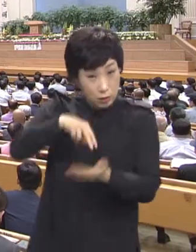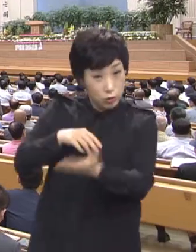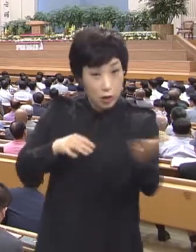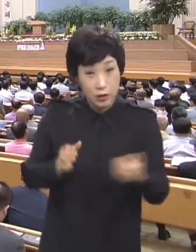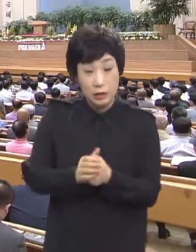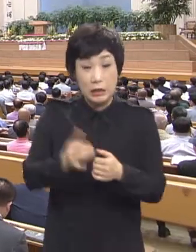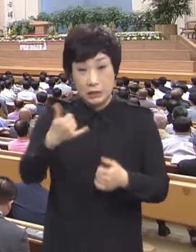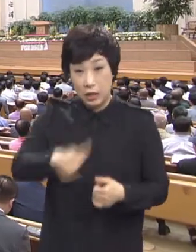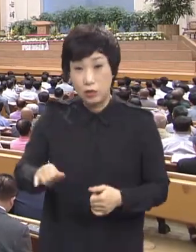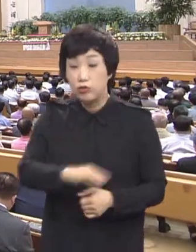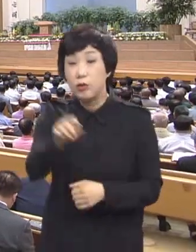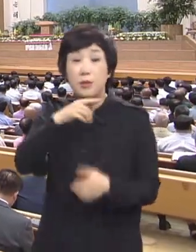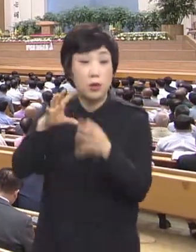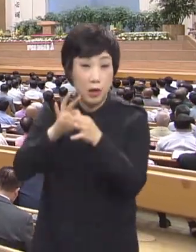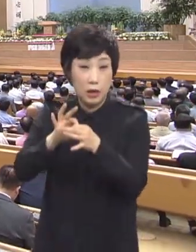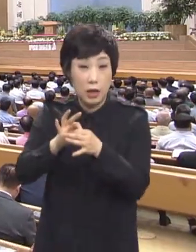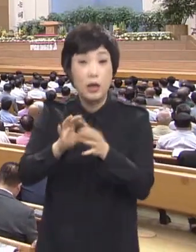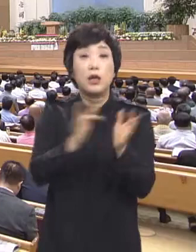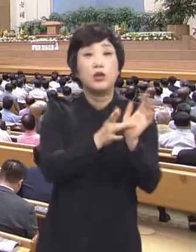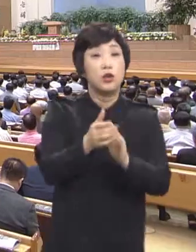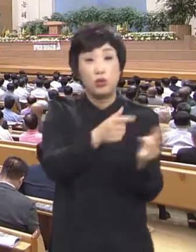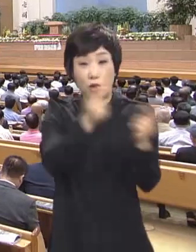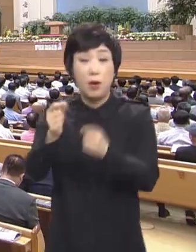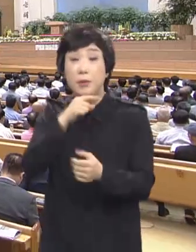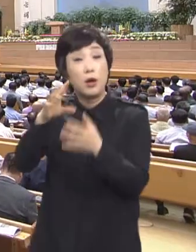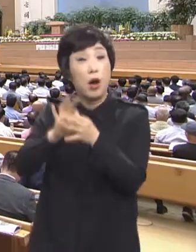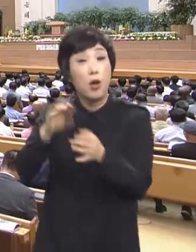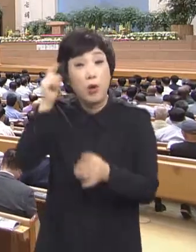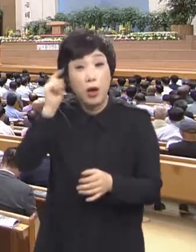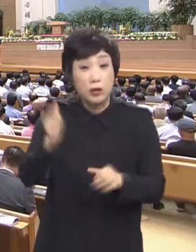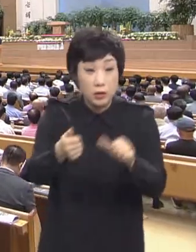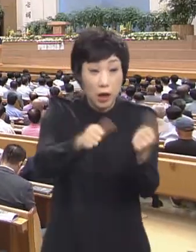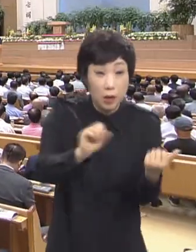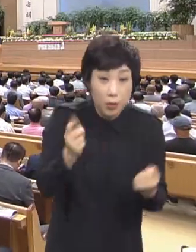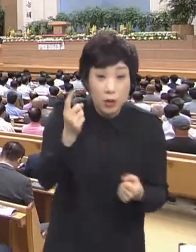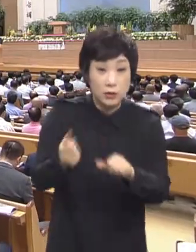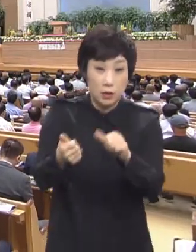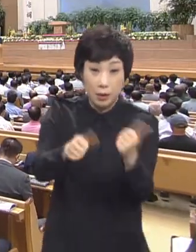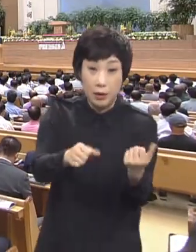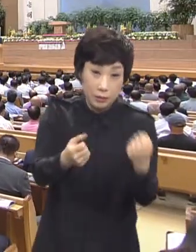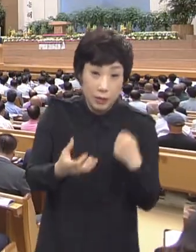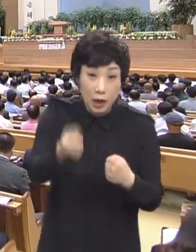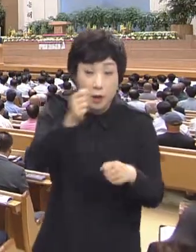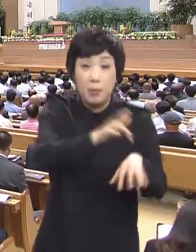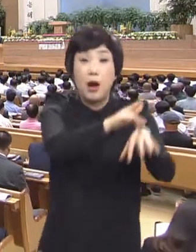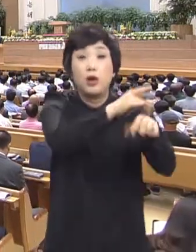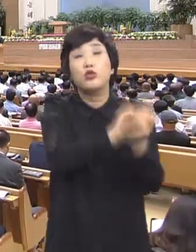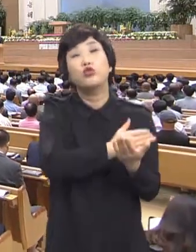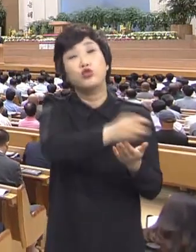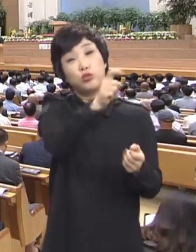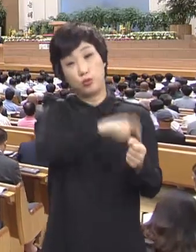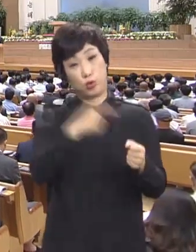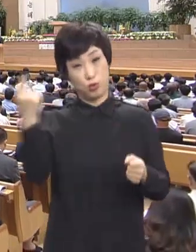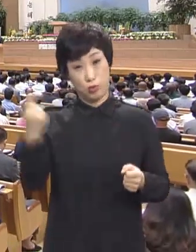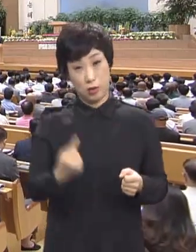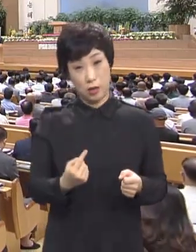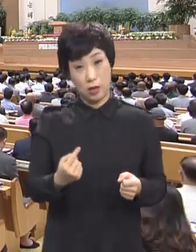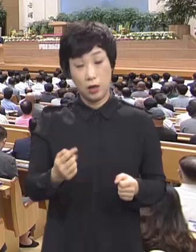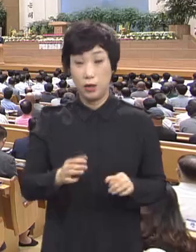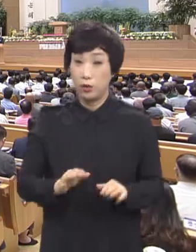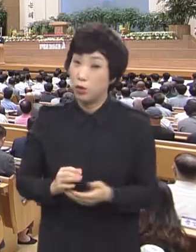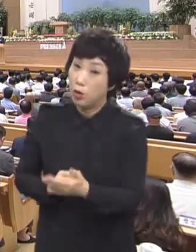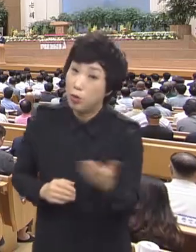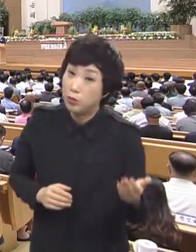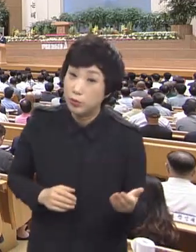속하였음에 그도 또한 한 모양으로 혈육에 함께 속하심은 사망으로 말미암아 사망의 세력을 잡은 자 곧 마귀를 없이 하시며. 자,